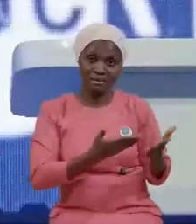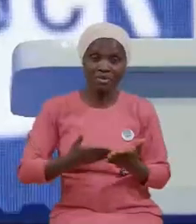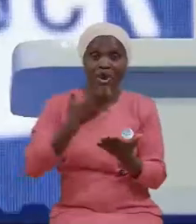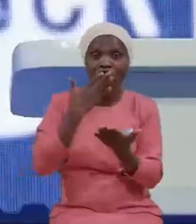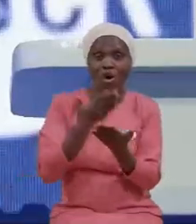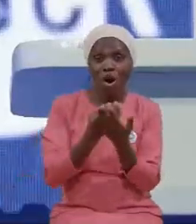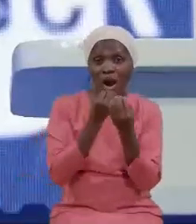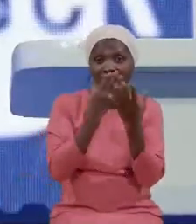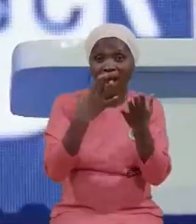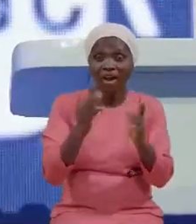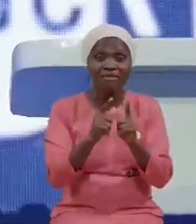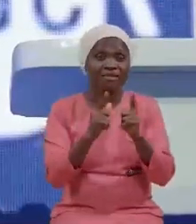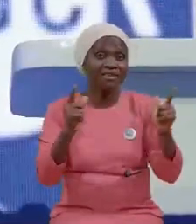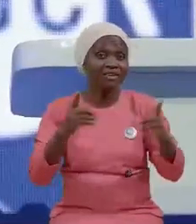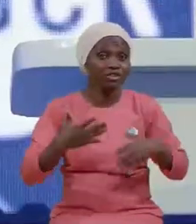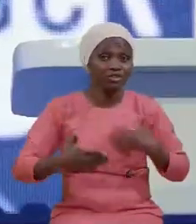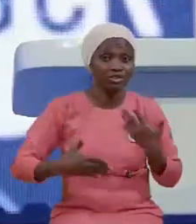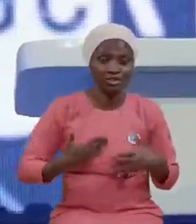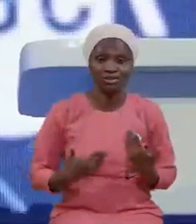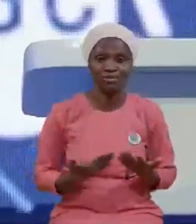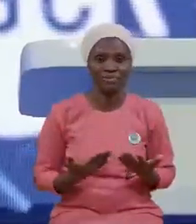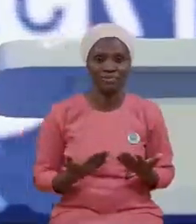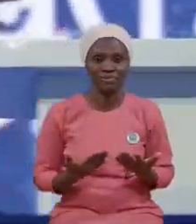je vous annonce un sujet d'une grande joie